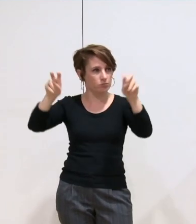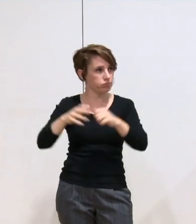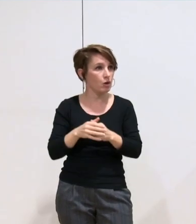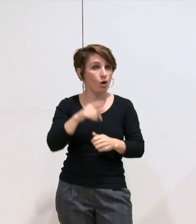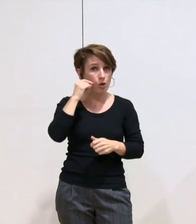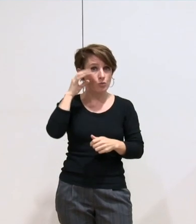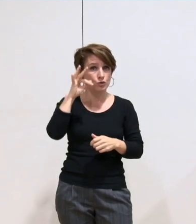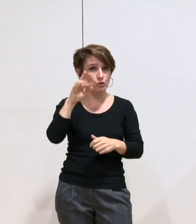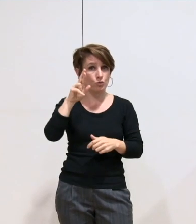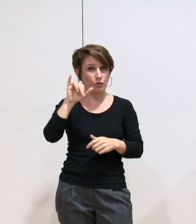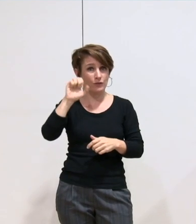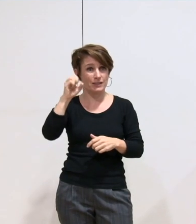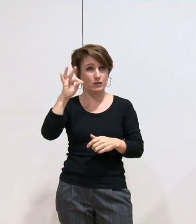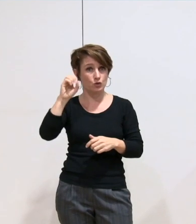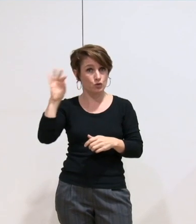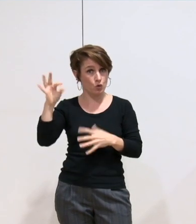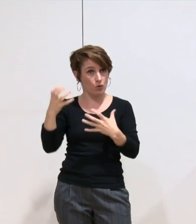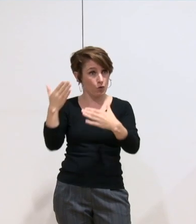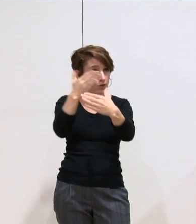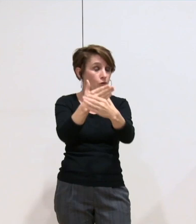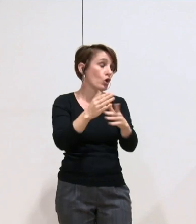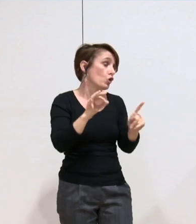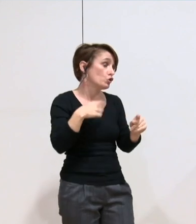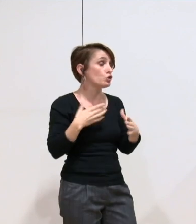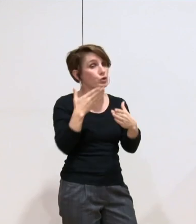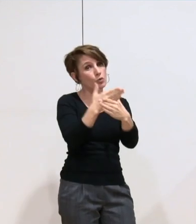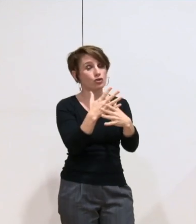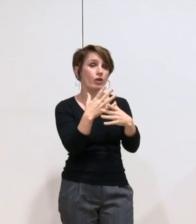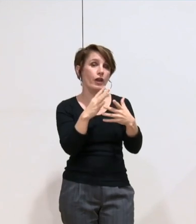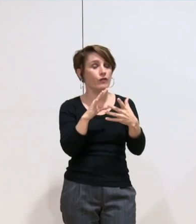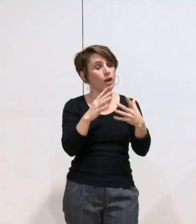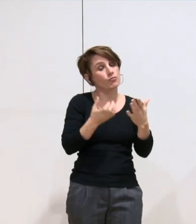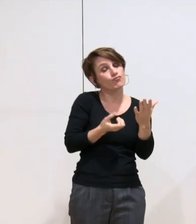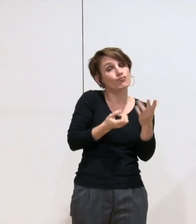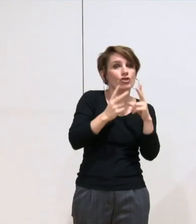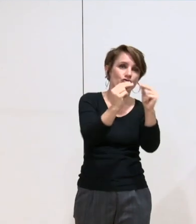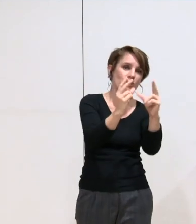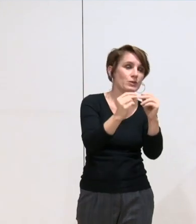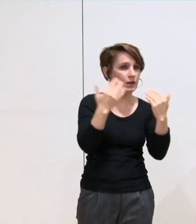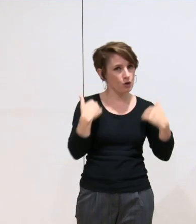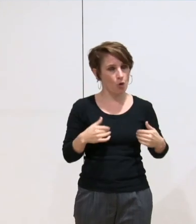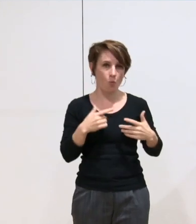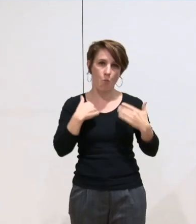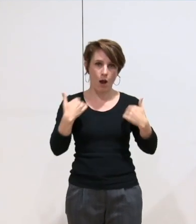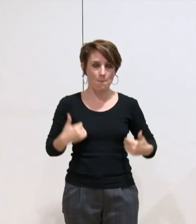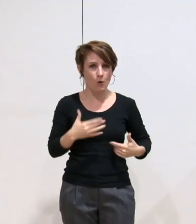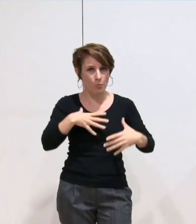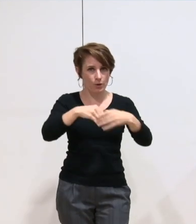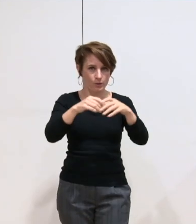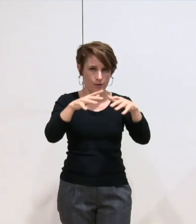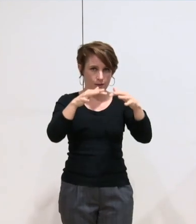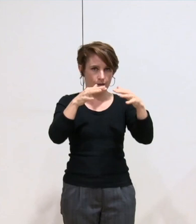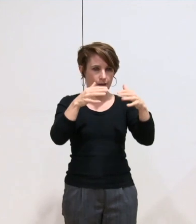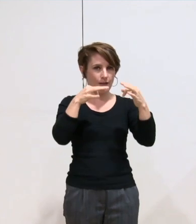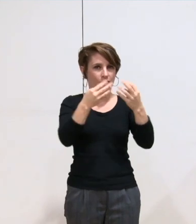Fristeau, vous voulez dire un mot ? Intervention de forme. Je suis membre du conseil d'administration au titre de la ville de Grenoble et cette mention n'est pas portée à la